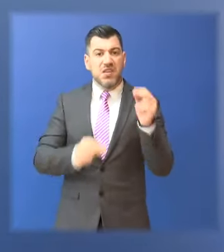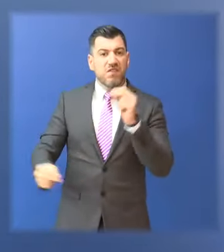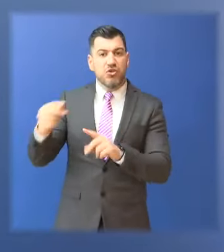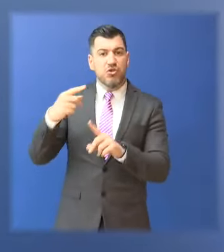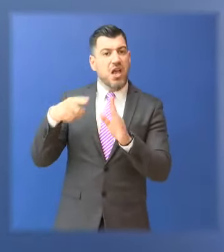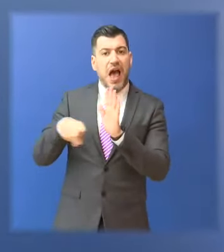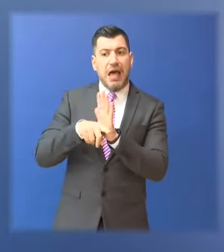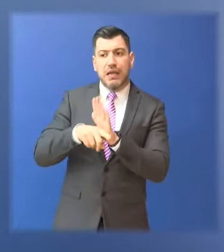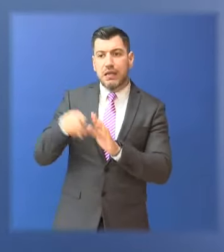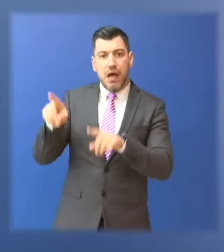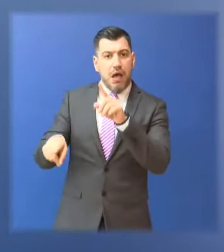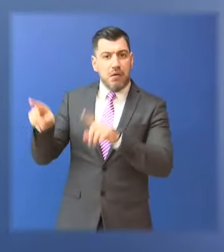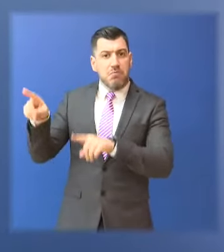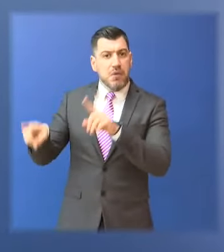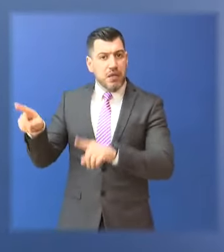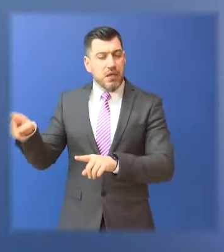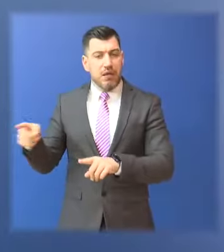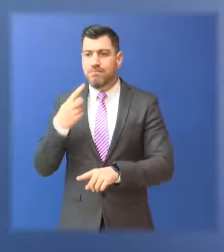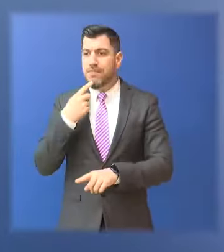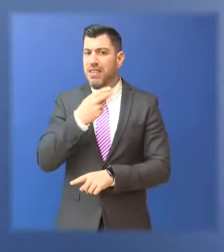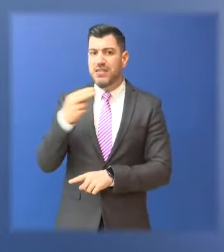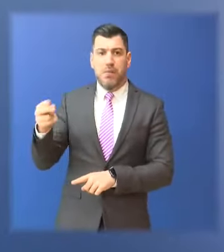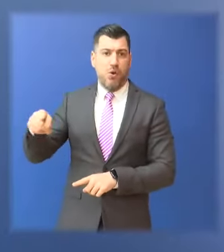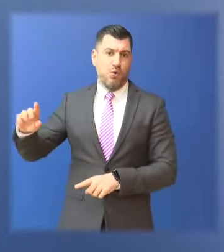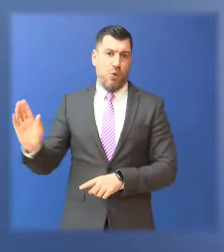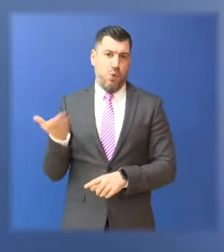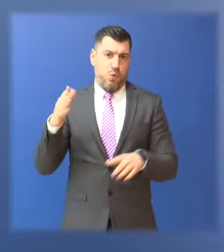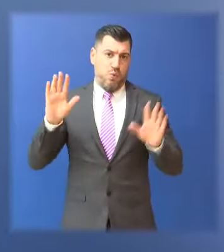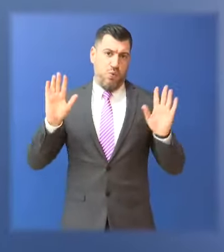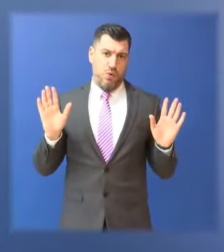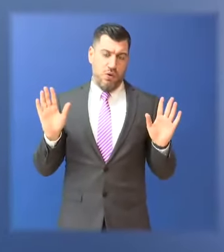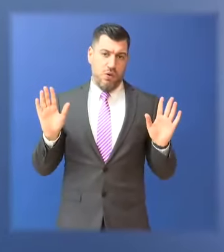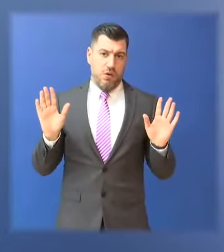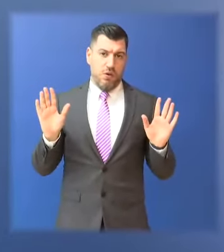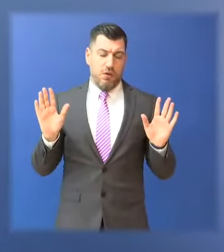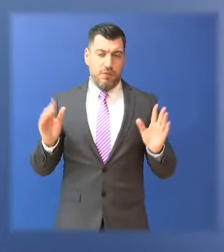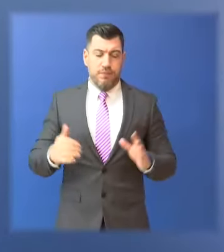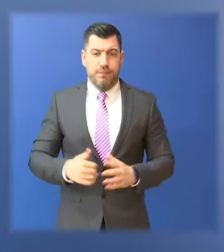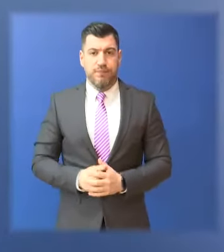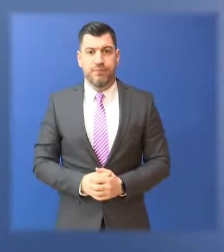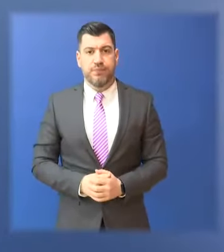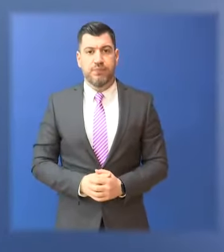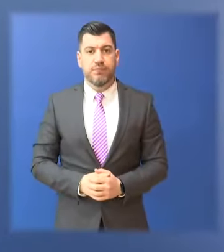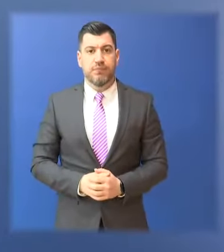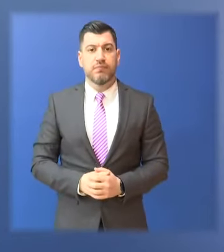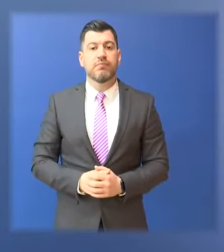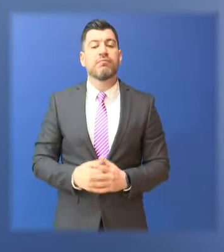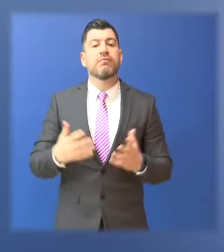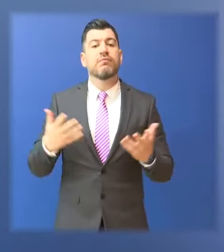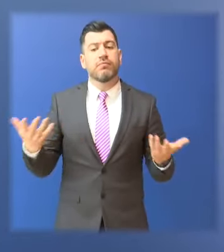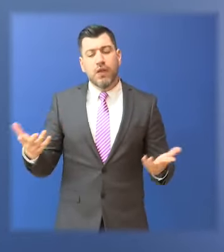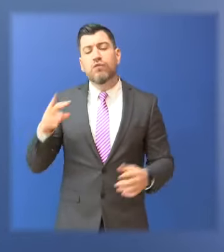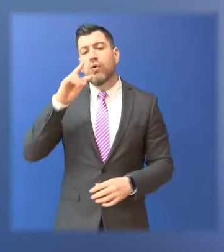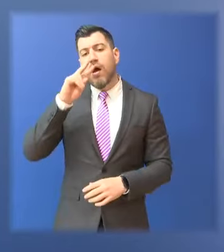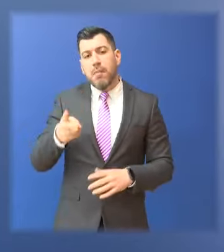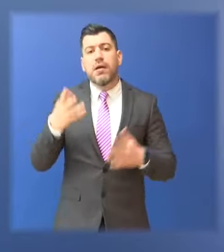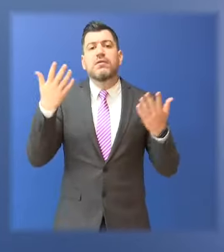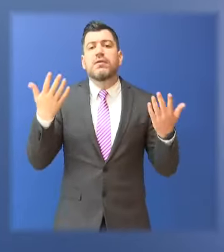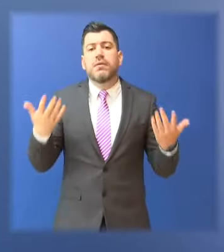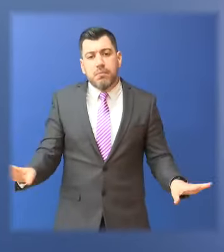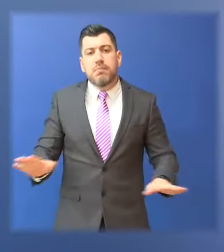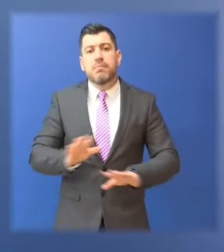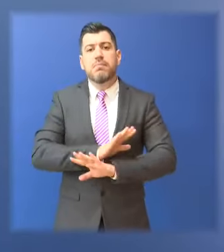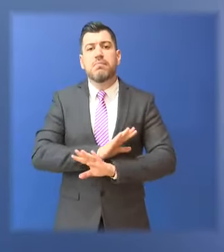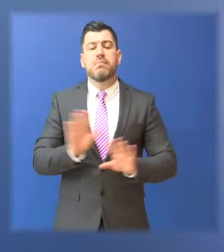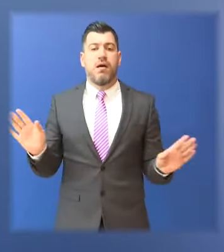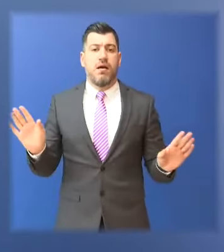μια εξαίρεση στον γενικό κανόνα που ισχύει αν δεν ανακοινωθεί κάτι άλλο, δίνει από μόνος του την απάντηση.